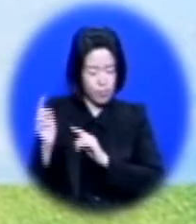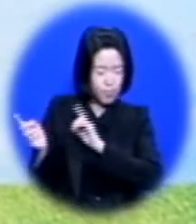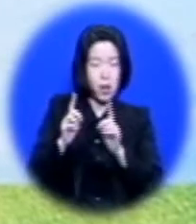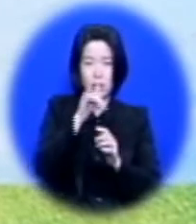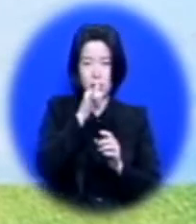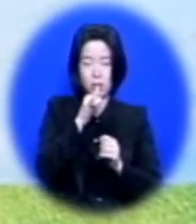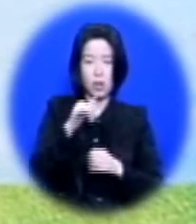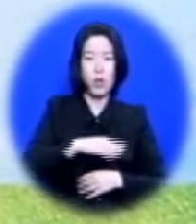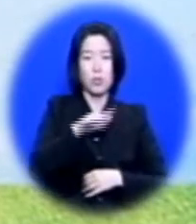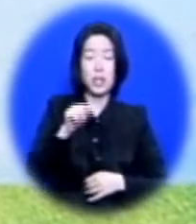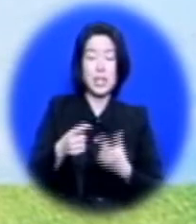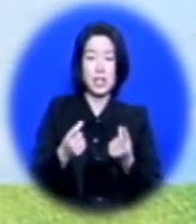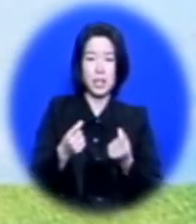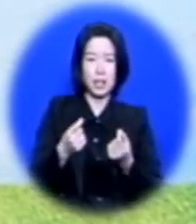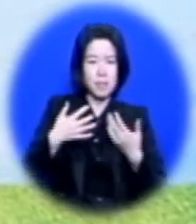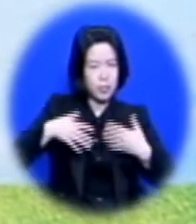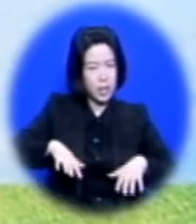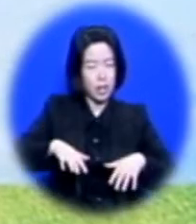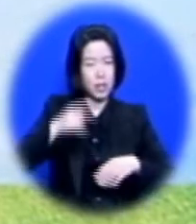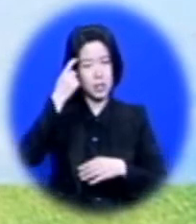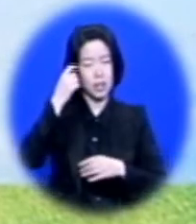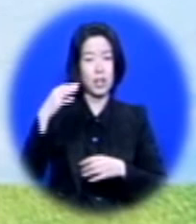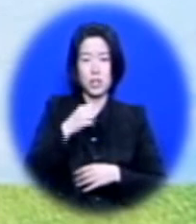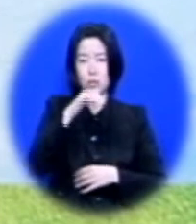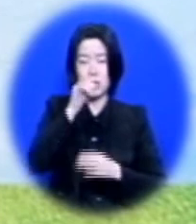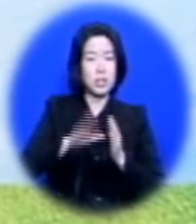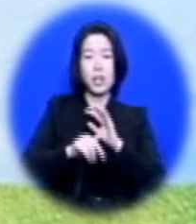우리가 이렇게 나약한 생각을 하고 있을 때가 아니구나